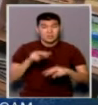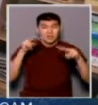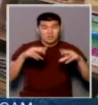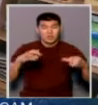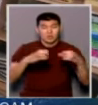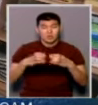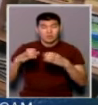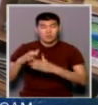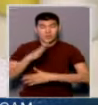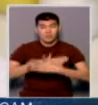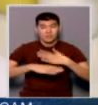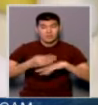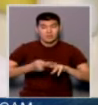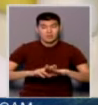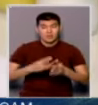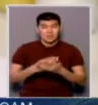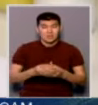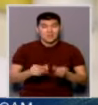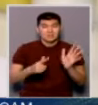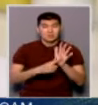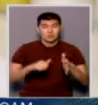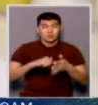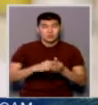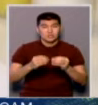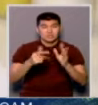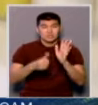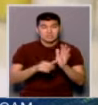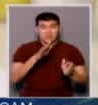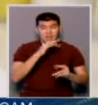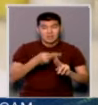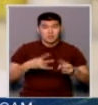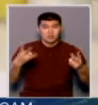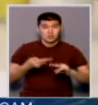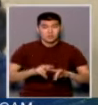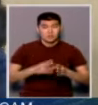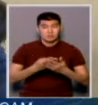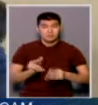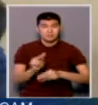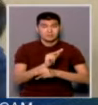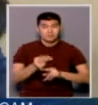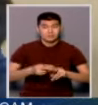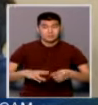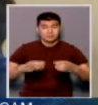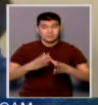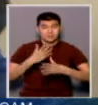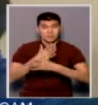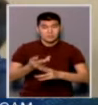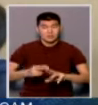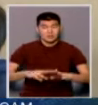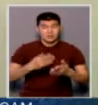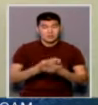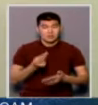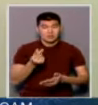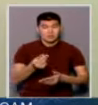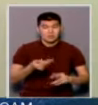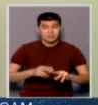группы инвалидности у подростков в возрасте от 7 до 16 лет. Это необходимо для реабилитации, социальной помощи и назначения выплат